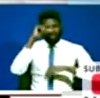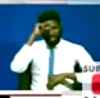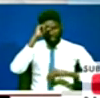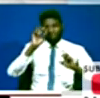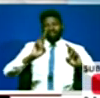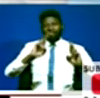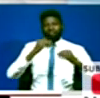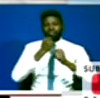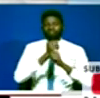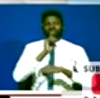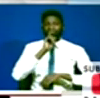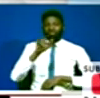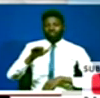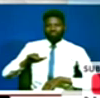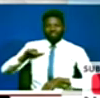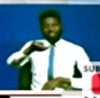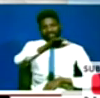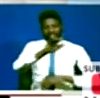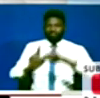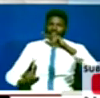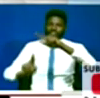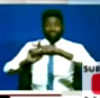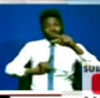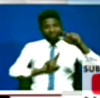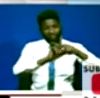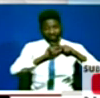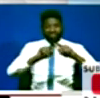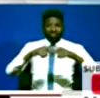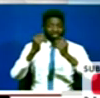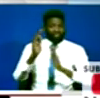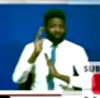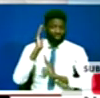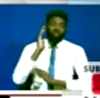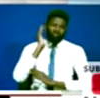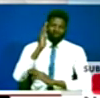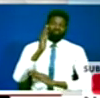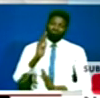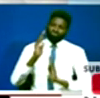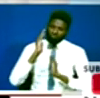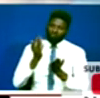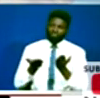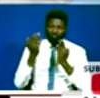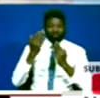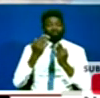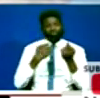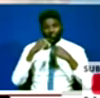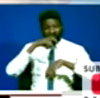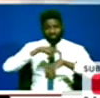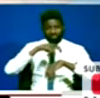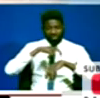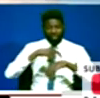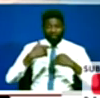katika maeneo yanayokumbwa mara kwa mara na visa vya uhalifu. Akiongea wakati wa gwaride la kufuzu kwa kundi jipya la polisi wa